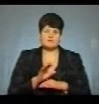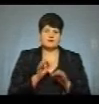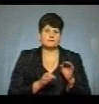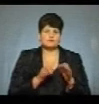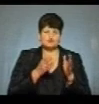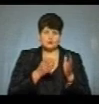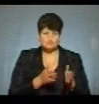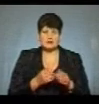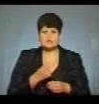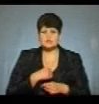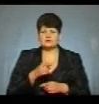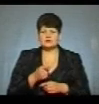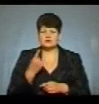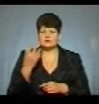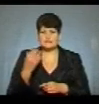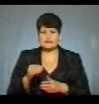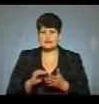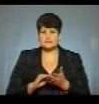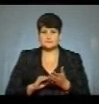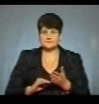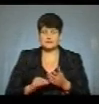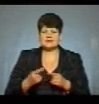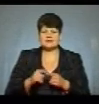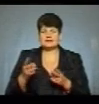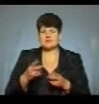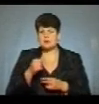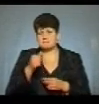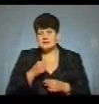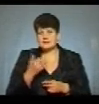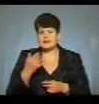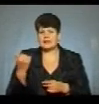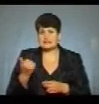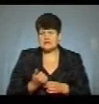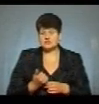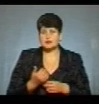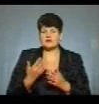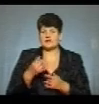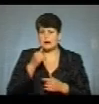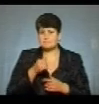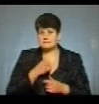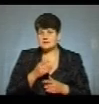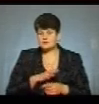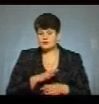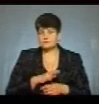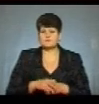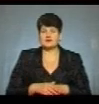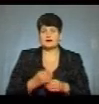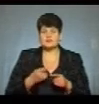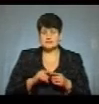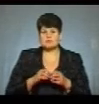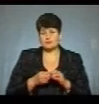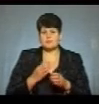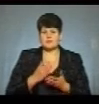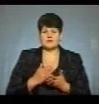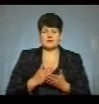суду. Але, на жаль, вони за день не документуються. Це треба місяць, там декілька тижнів або декілька місяців інколи. Але ця проблема